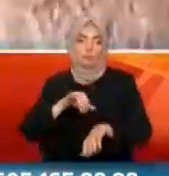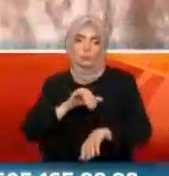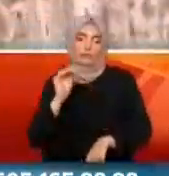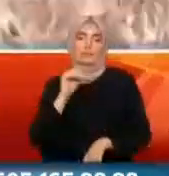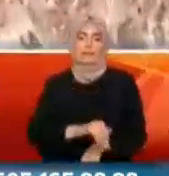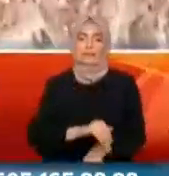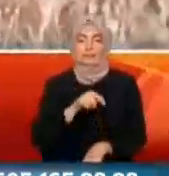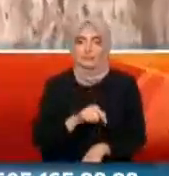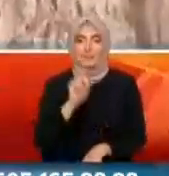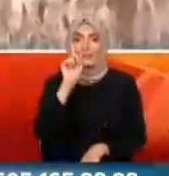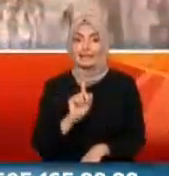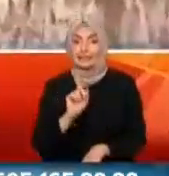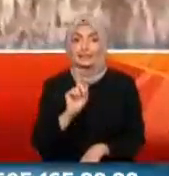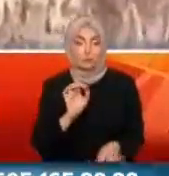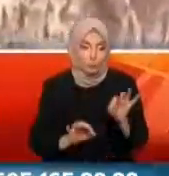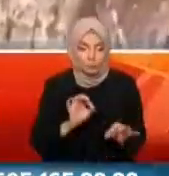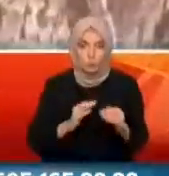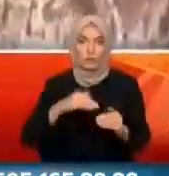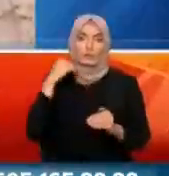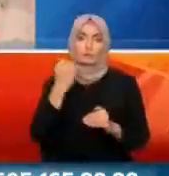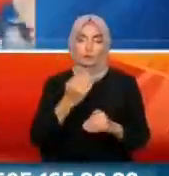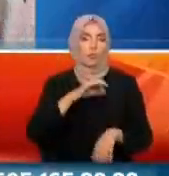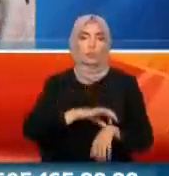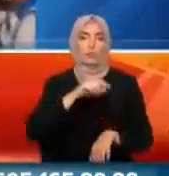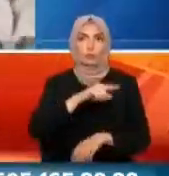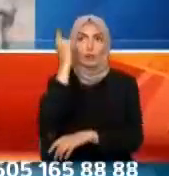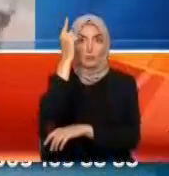İlk kontrolün ardından da doktor helikoptere çekildi.